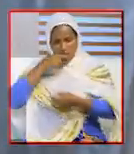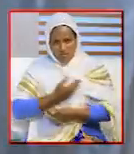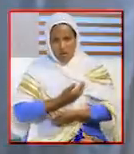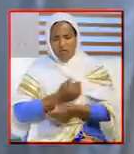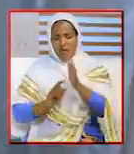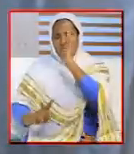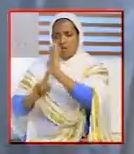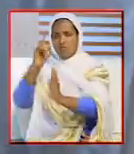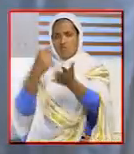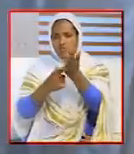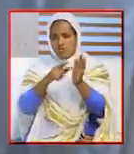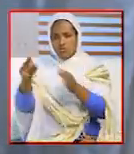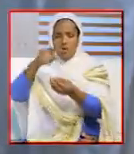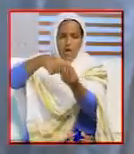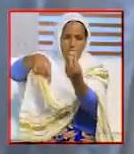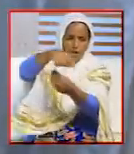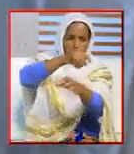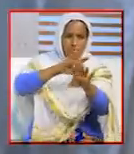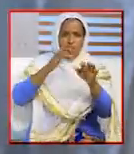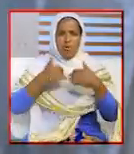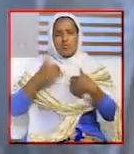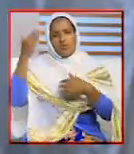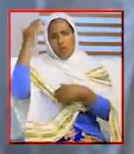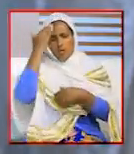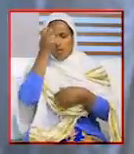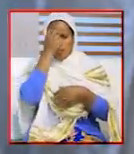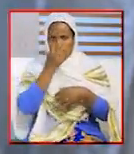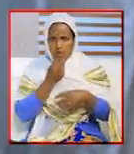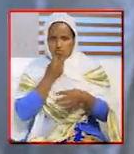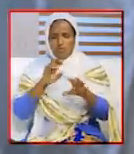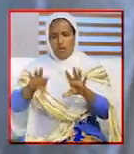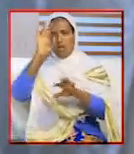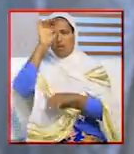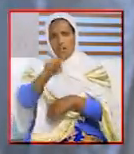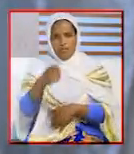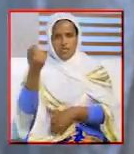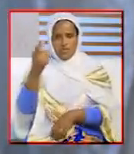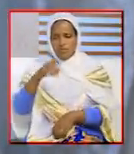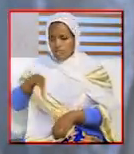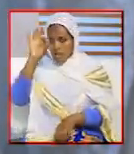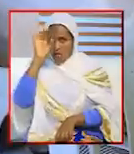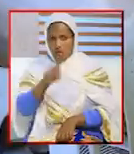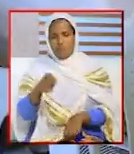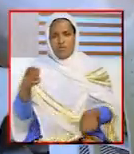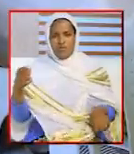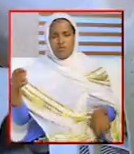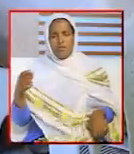ሕፃን ካሳዳጊዎቹ፣ በአካባቢው ካሉ ታዋቂዎች፣ ከወላጆቹ ሊያገኝ ይገባል፣ ልታገኝ